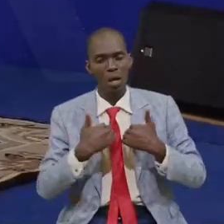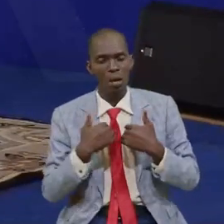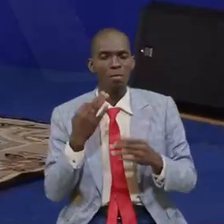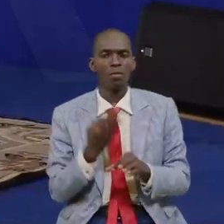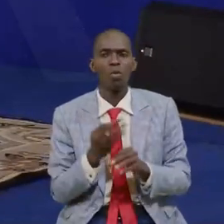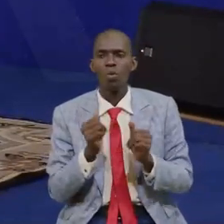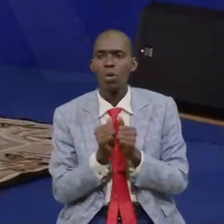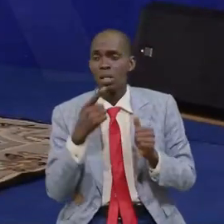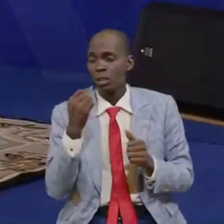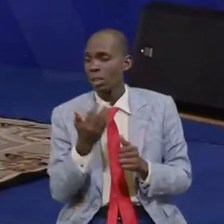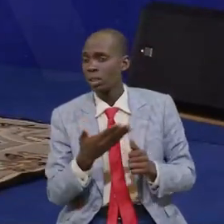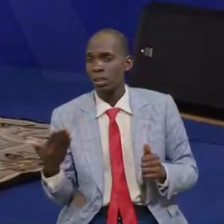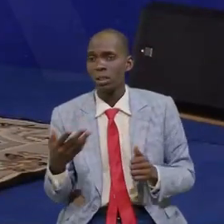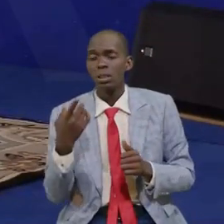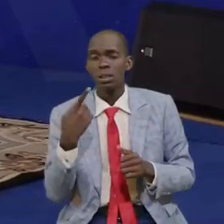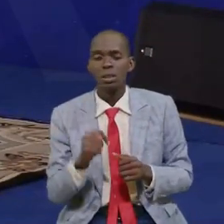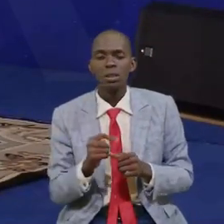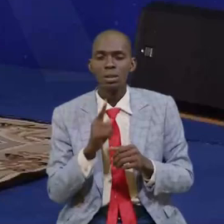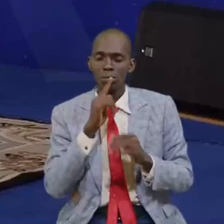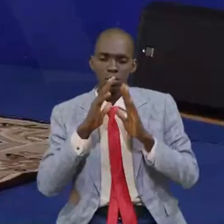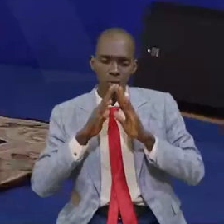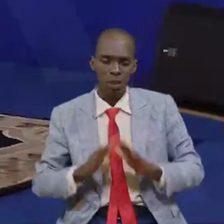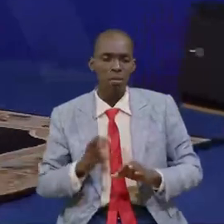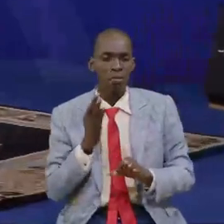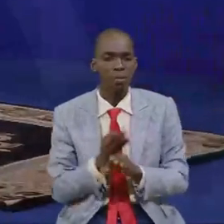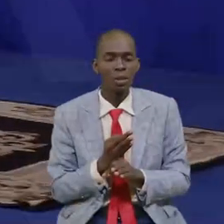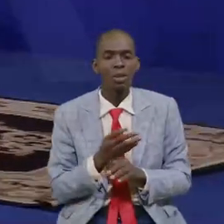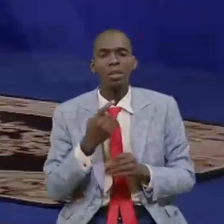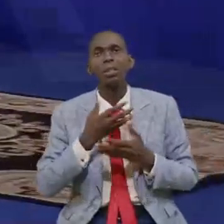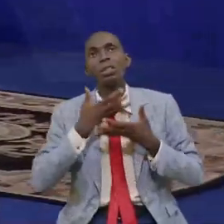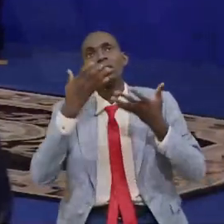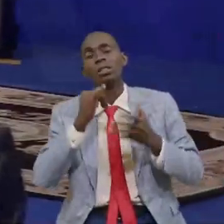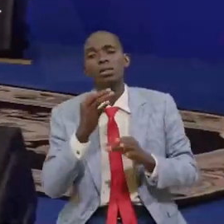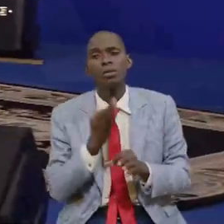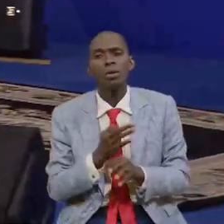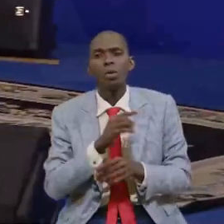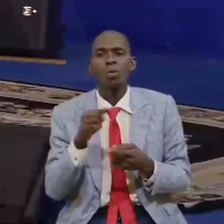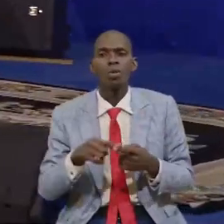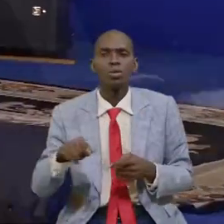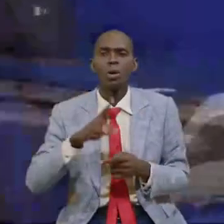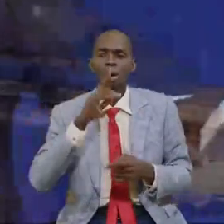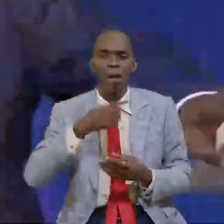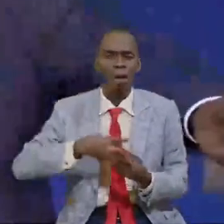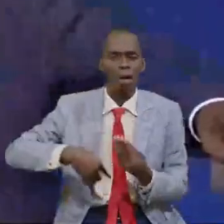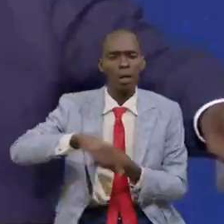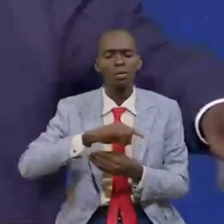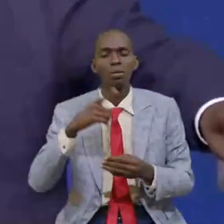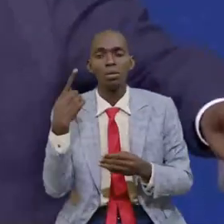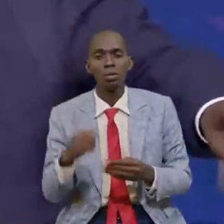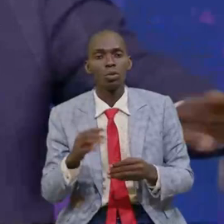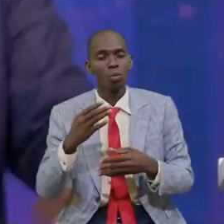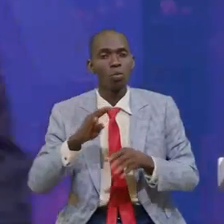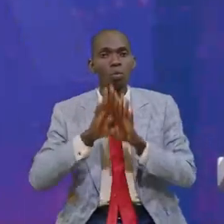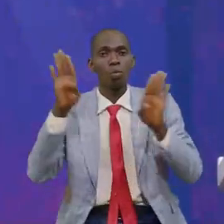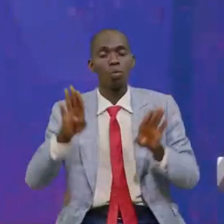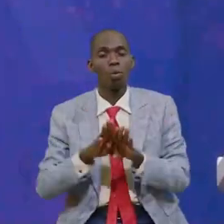sans rien dire. Il y a la foi silencieuse. Il y a la foi qui crie. Quand il faisait le tour des murailles,